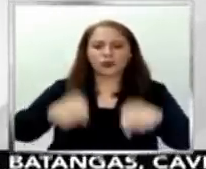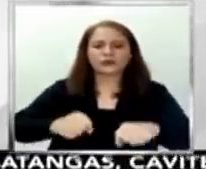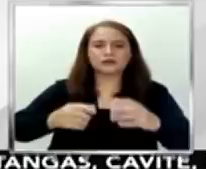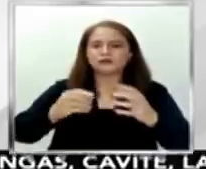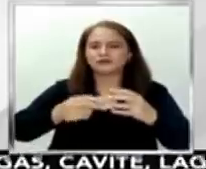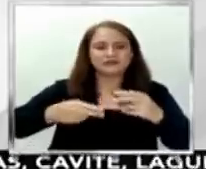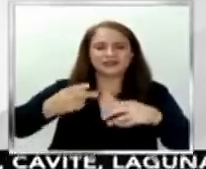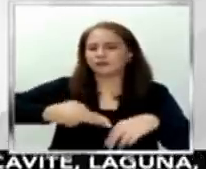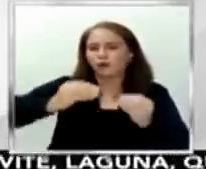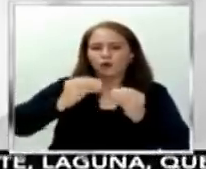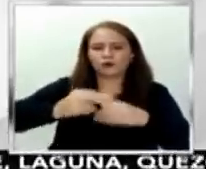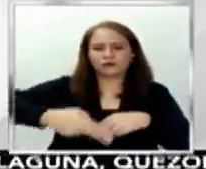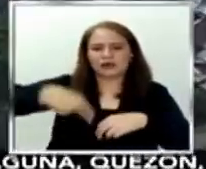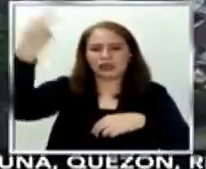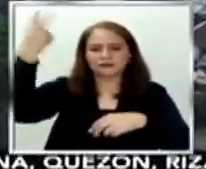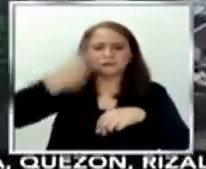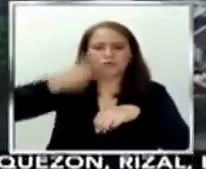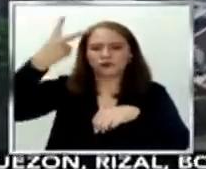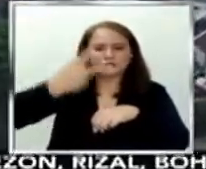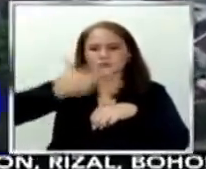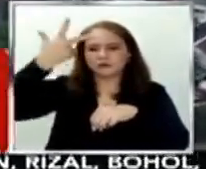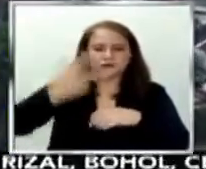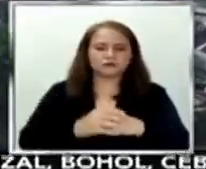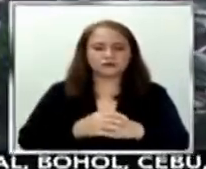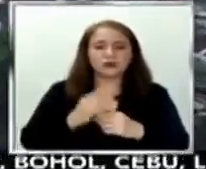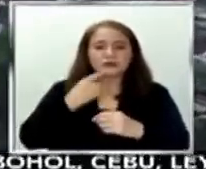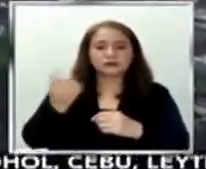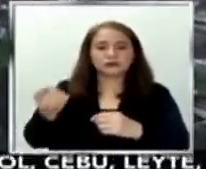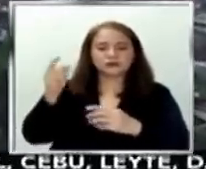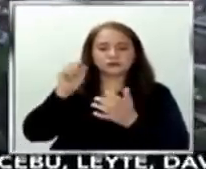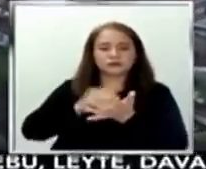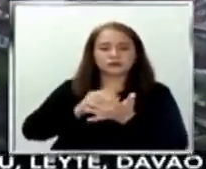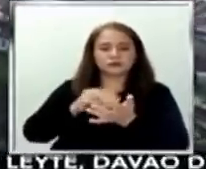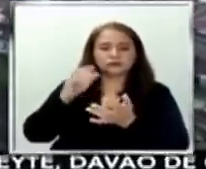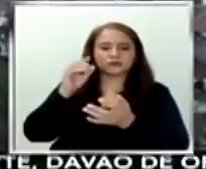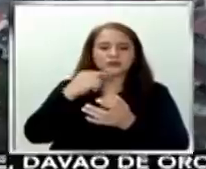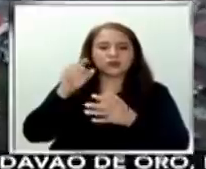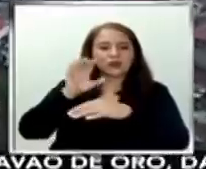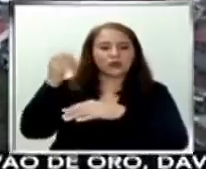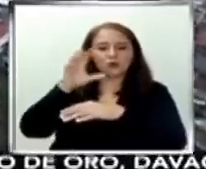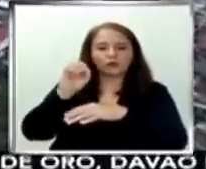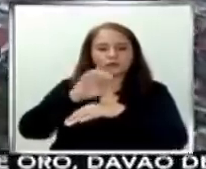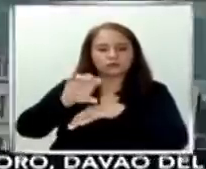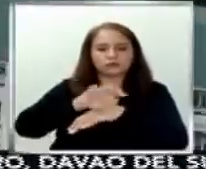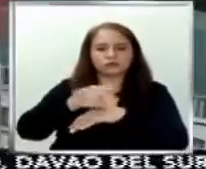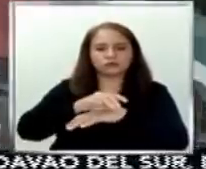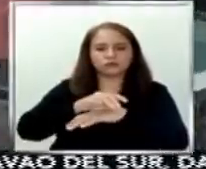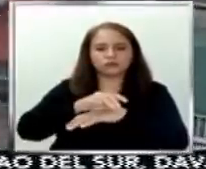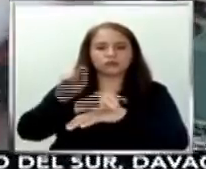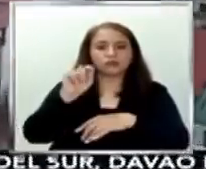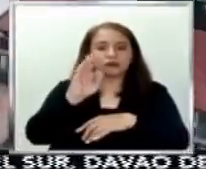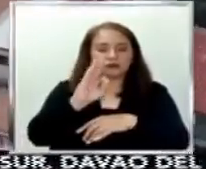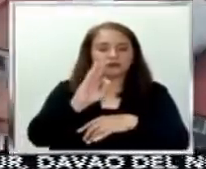mangyari, mahigit sa doble or triple. Tingin ni Dr. Anthony Liachon, dating consultant ng National Task Force Against COVID-19, isa sa mga